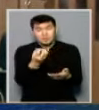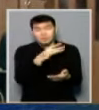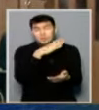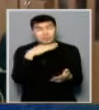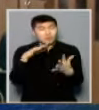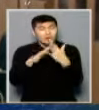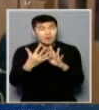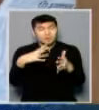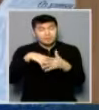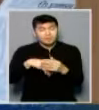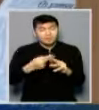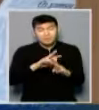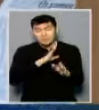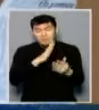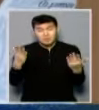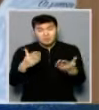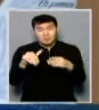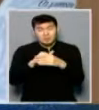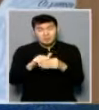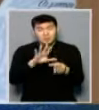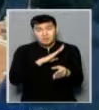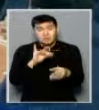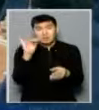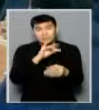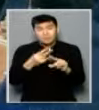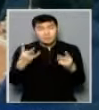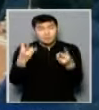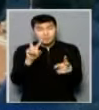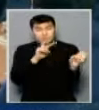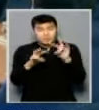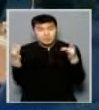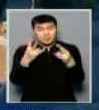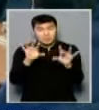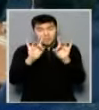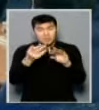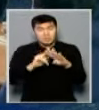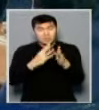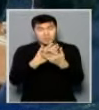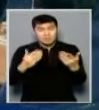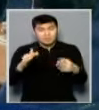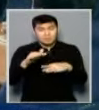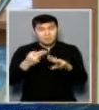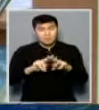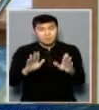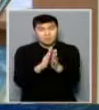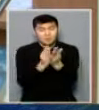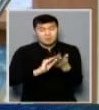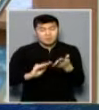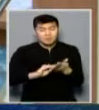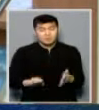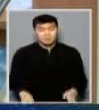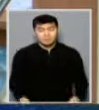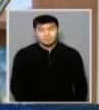населенных пунктов, которые не вошли в сборник. Их история требует изучения, рассказывает автор книги.